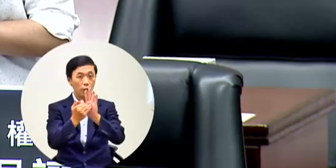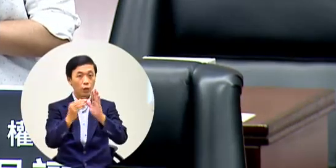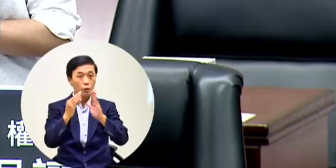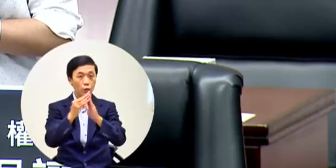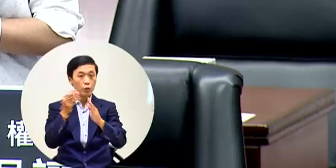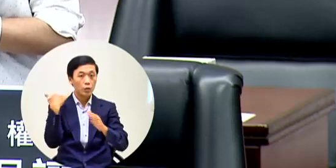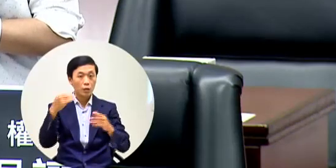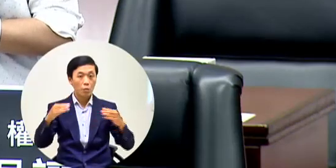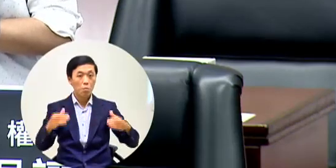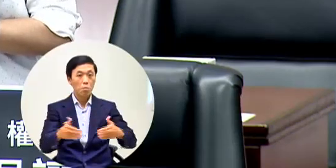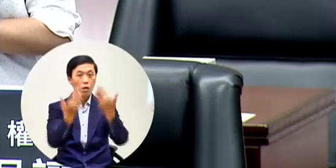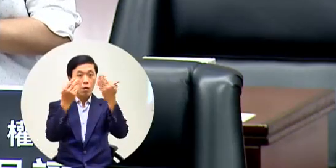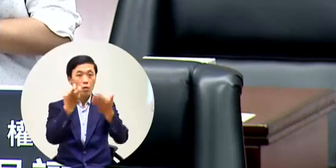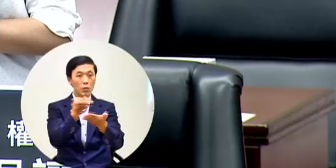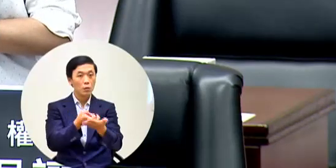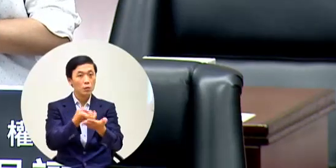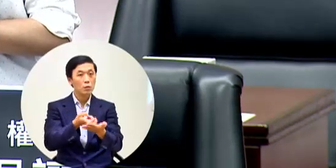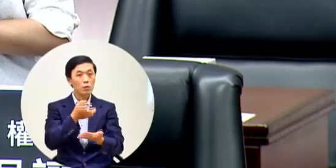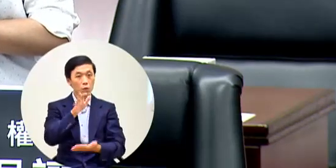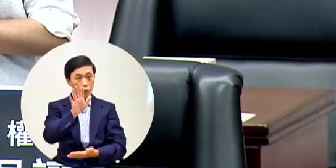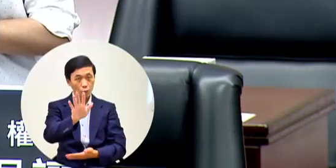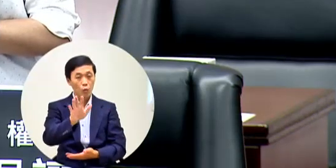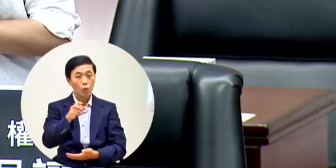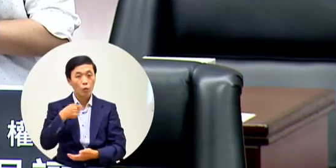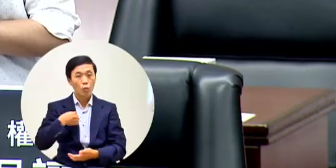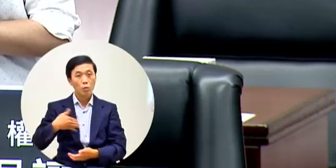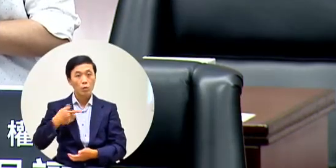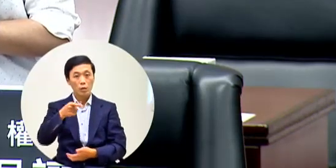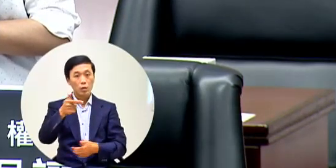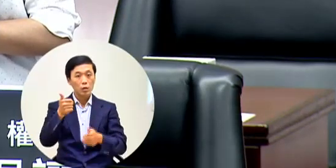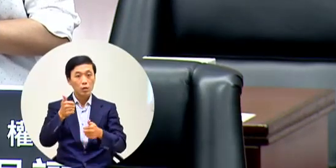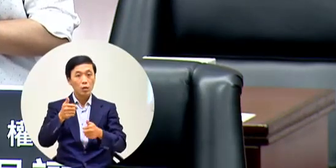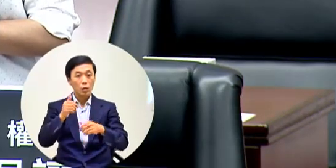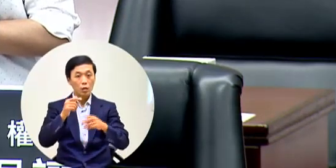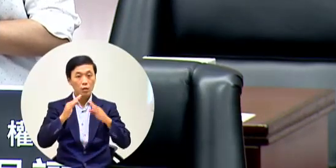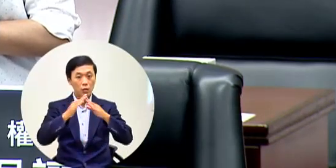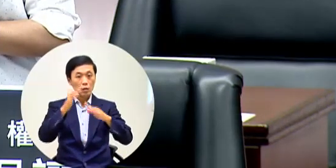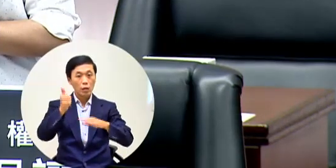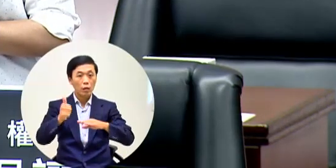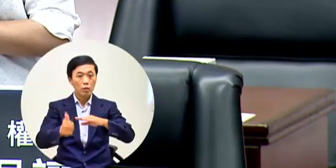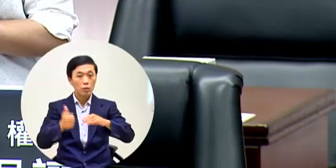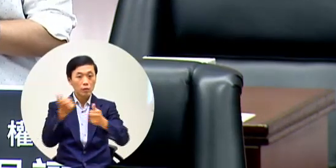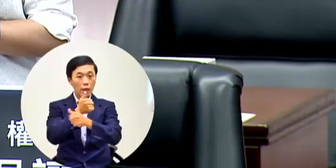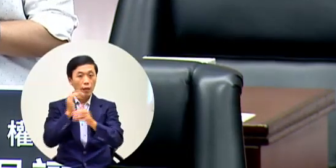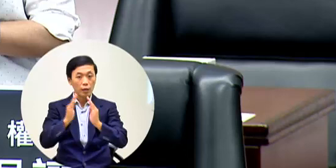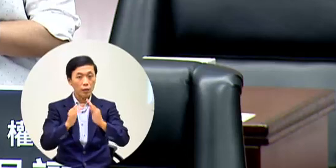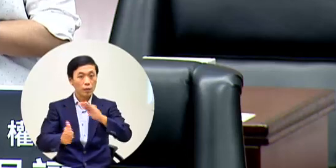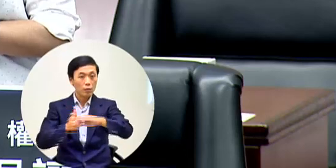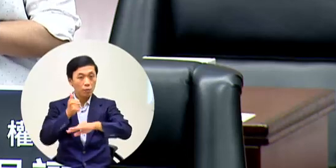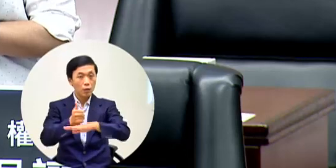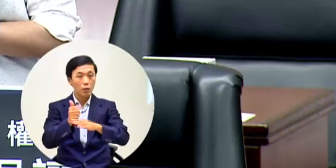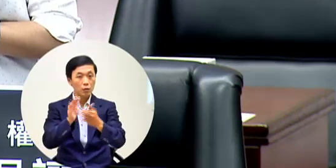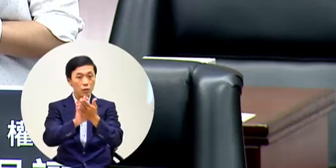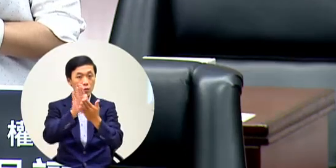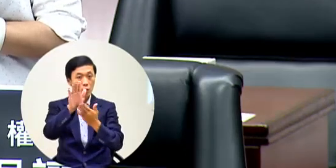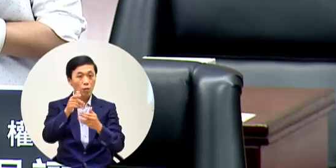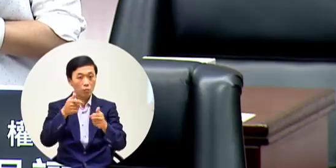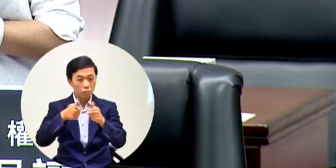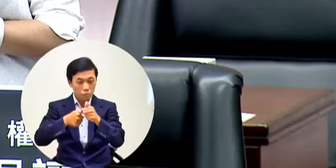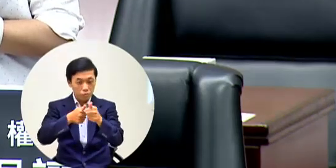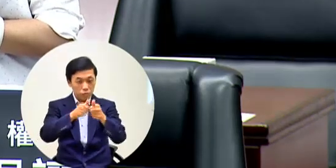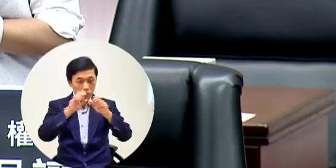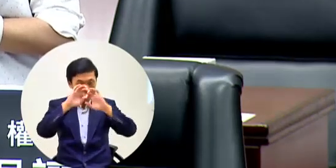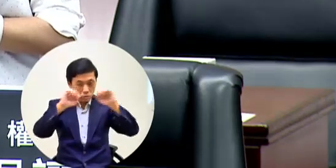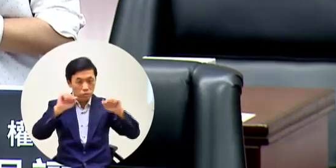祸。那我不晓得这件从你代理市长上来以后，有没有去追踪这件事情的后续，甚至是我